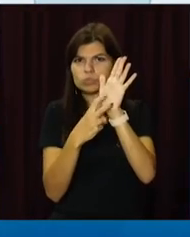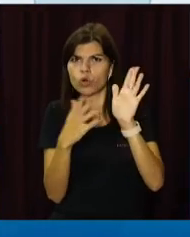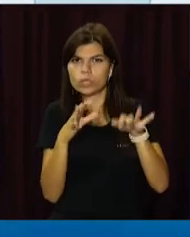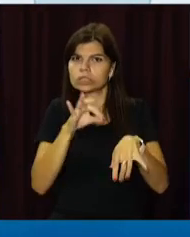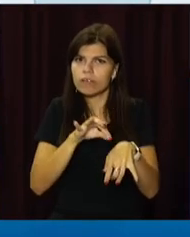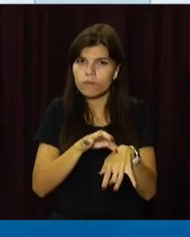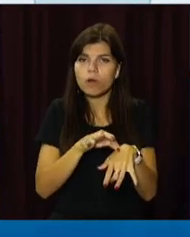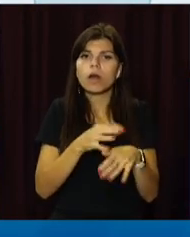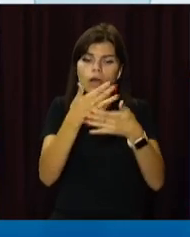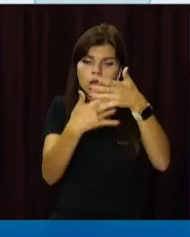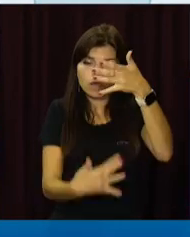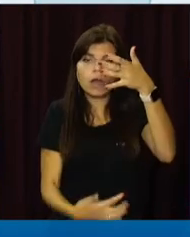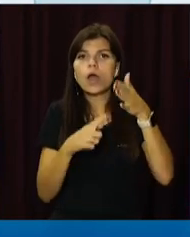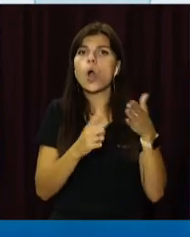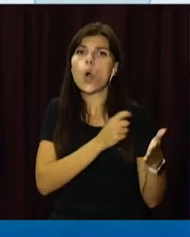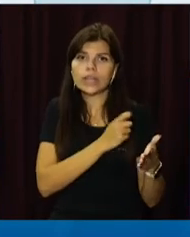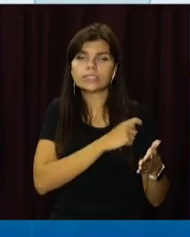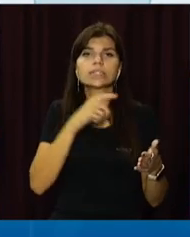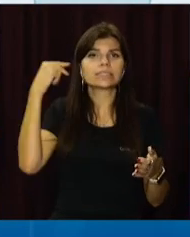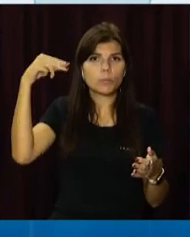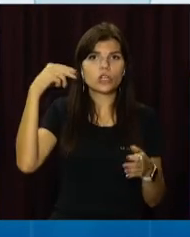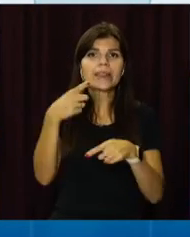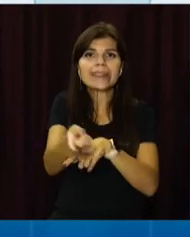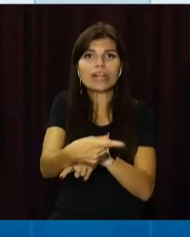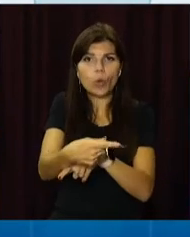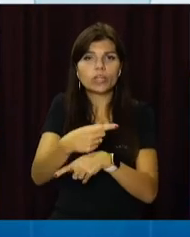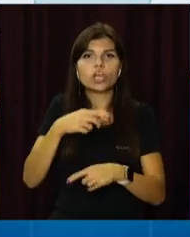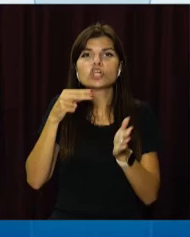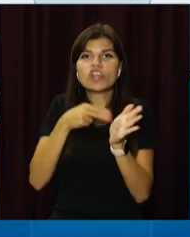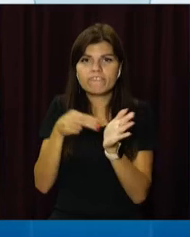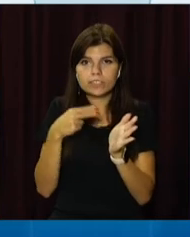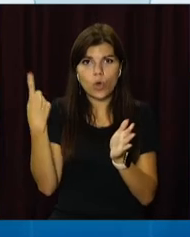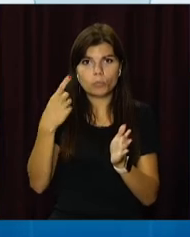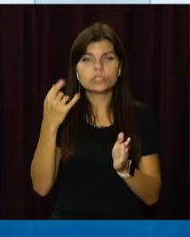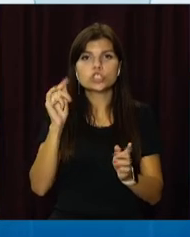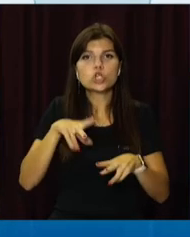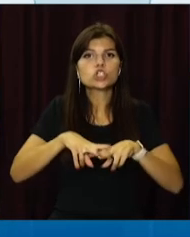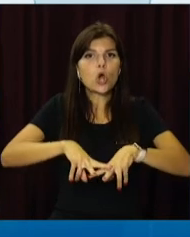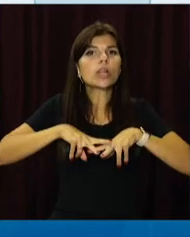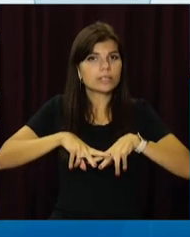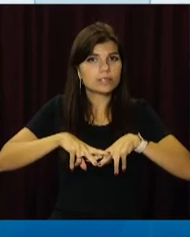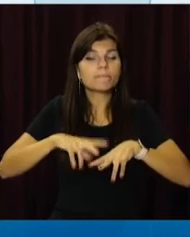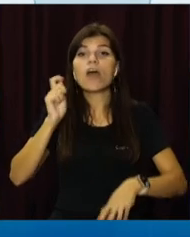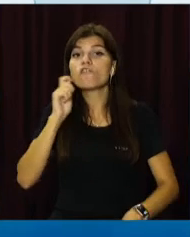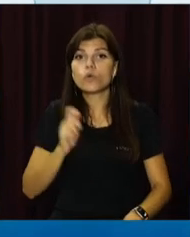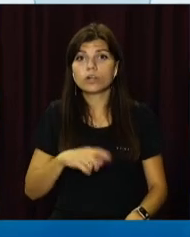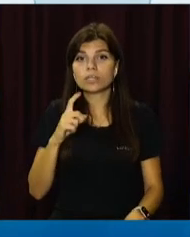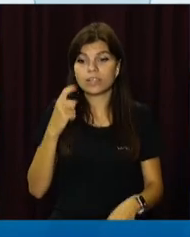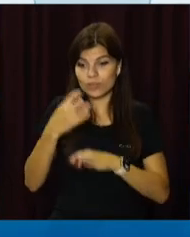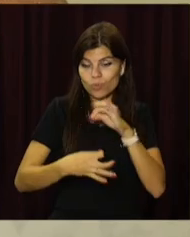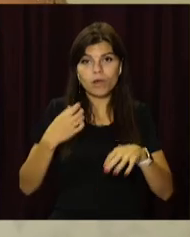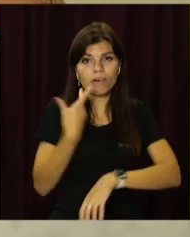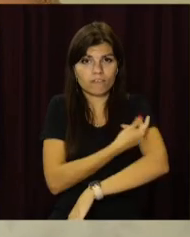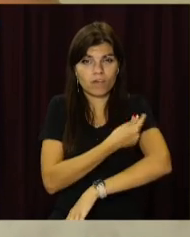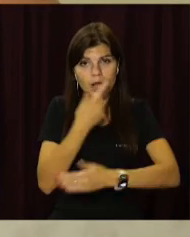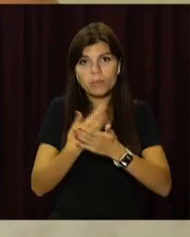недужих. У списку антилідерів – Одеська, Запорізька, Тернопільська, Чернівецька області та Столиця. В Україні за добу вакцинували